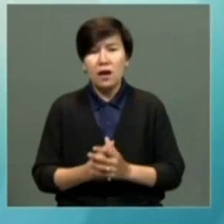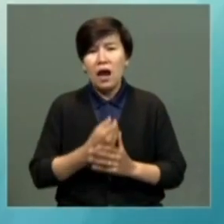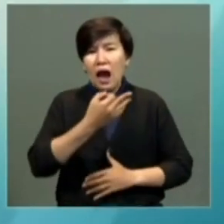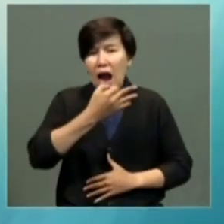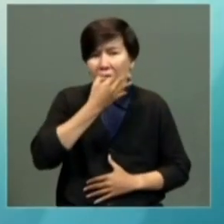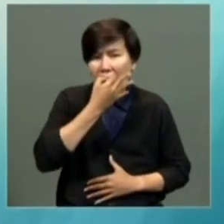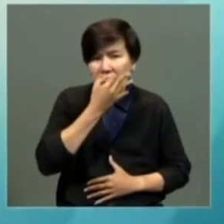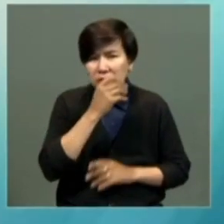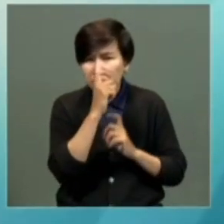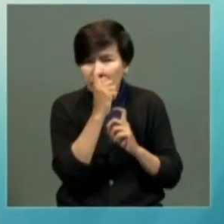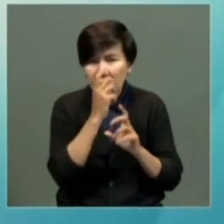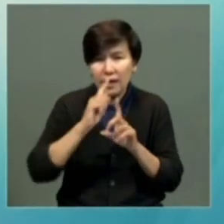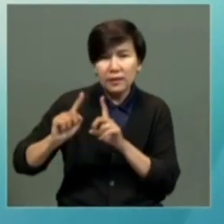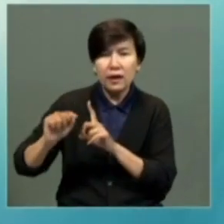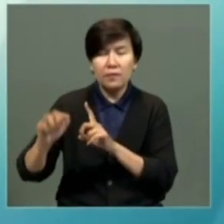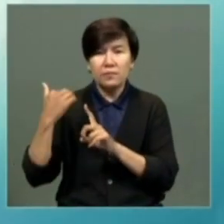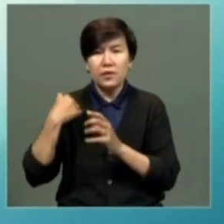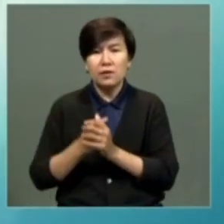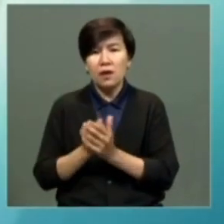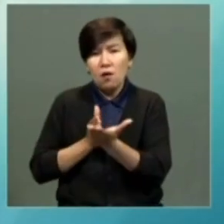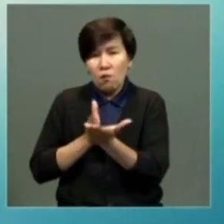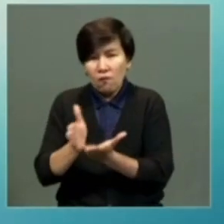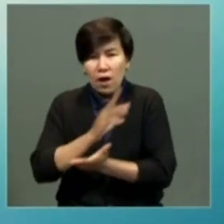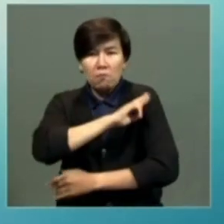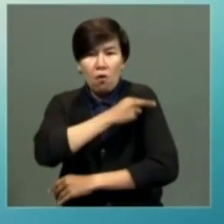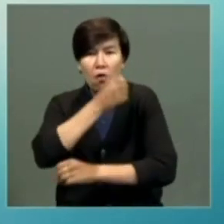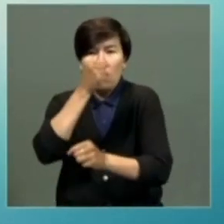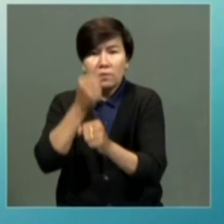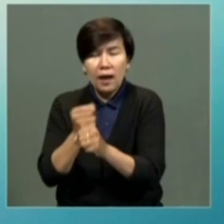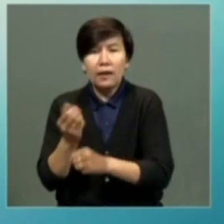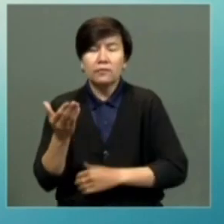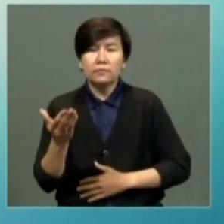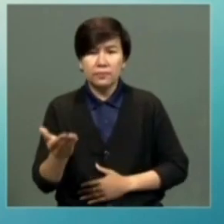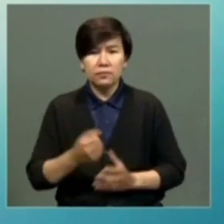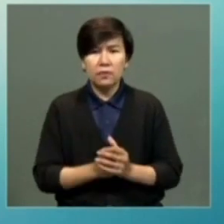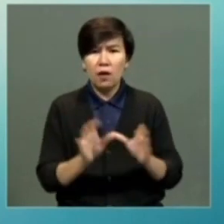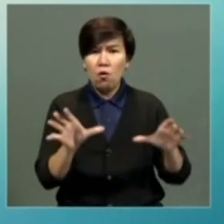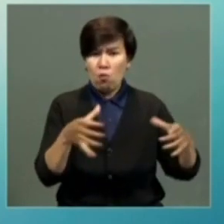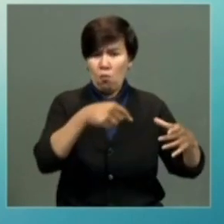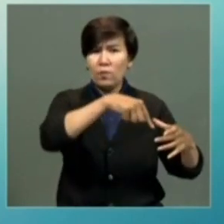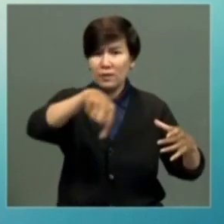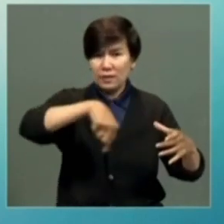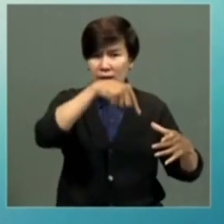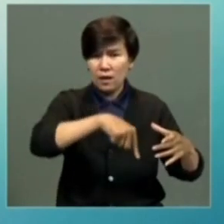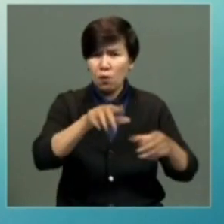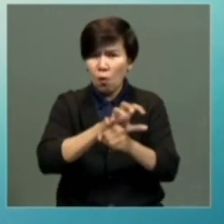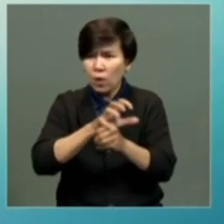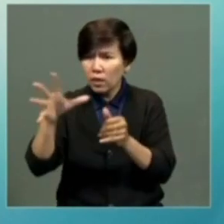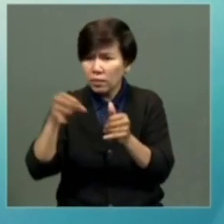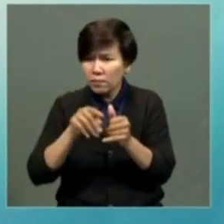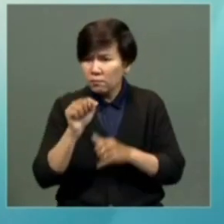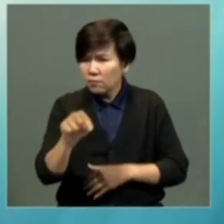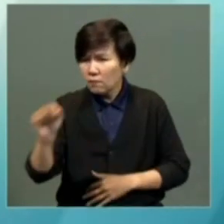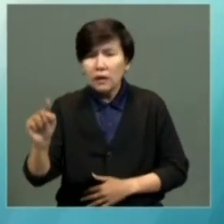ยก่อนหน้านี้บุคลากรทางการแพทย์กลุ่มก้อนนี้ยังไม่ได้บอกว่าติดเชื้ออะไรยังไงจากที่ไหนนะครับแต่ว่าส่วนใหญ่แล้วก็จะอยู่